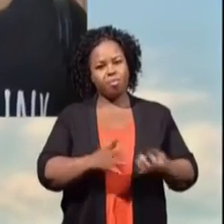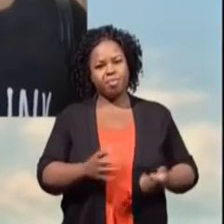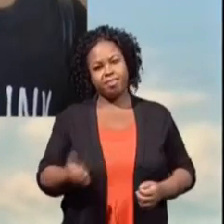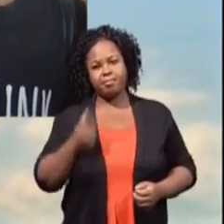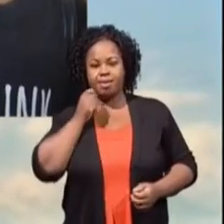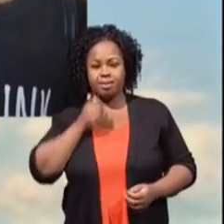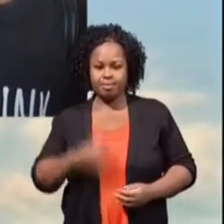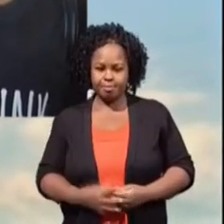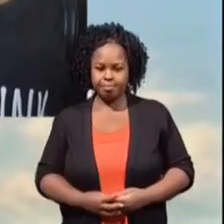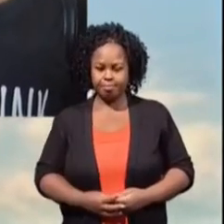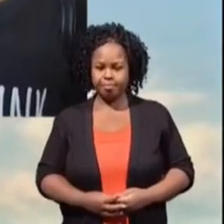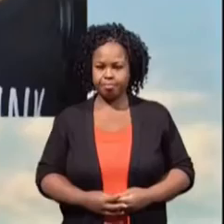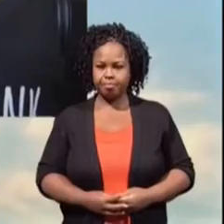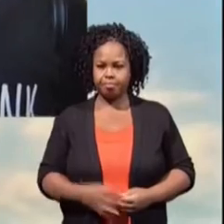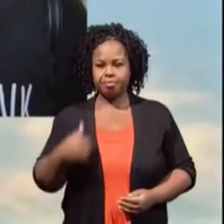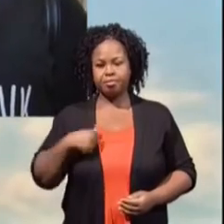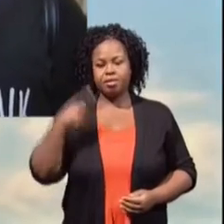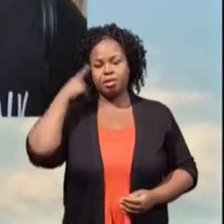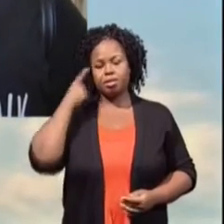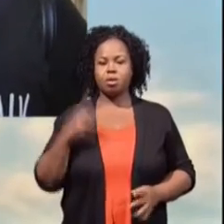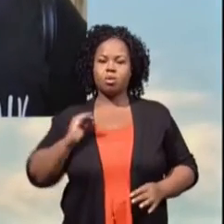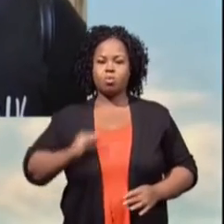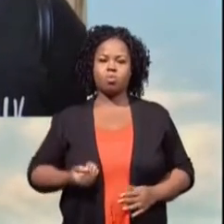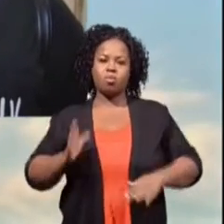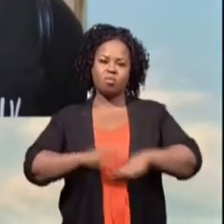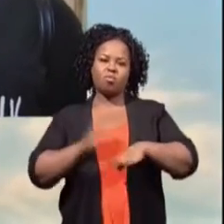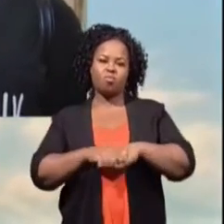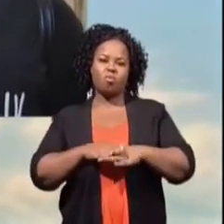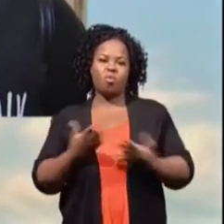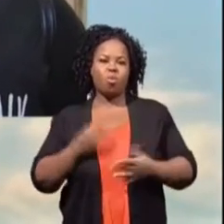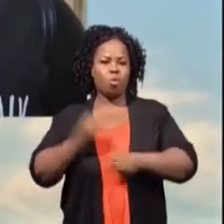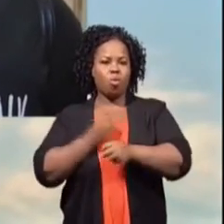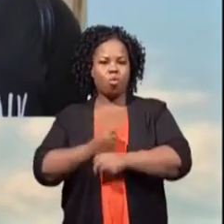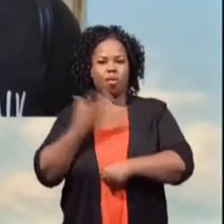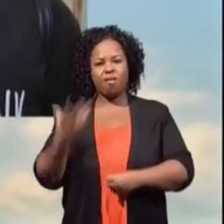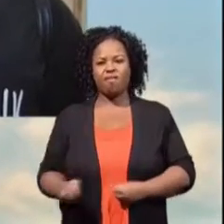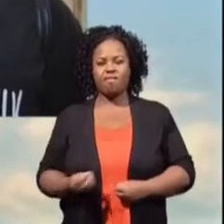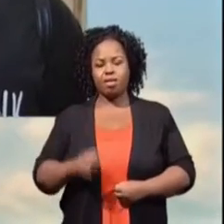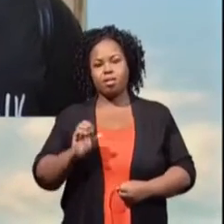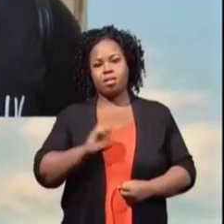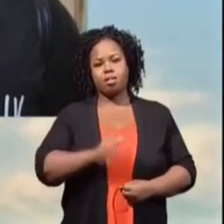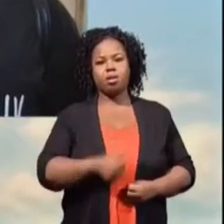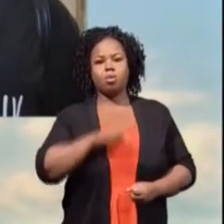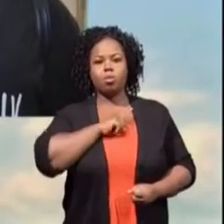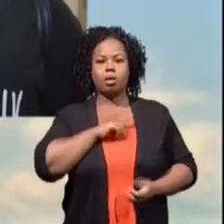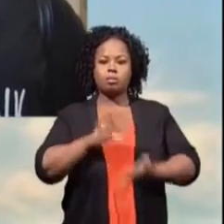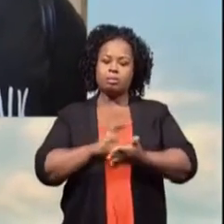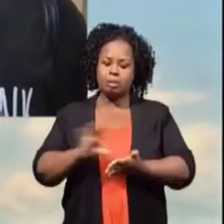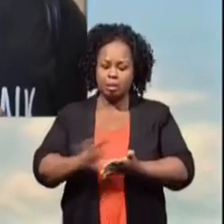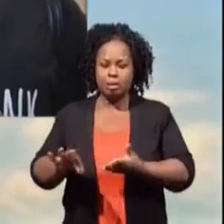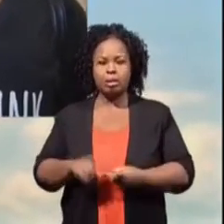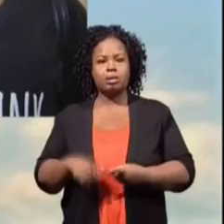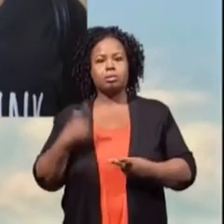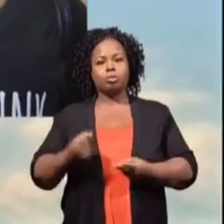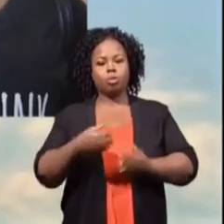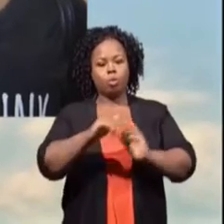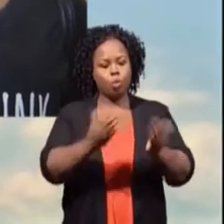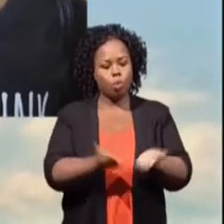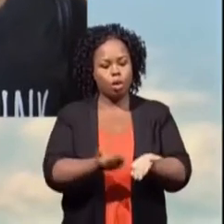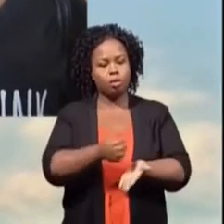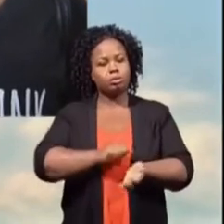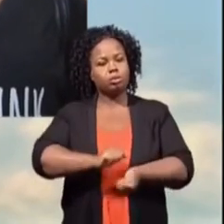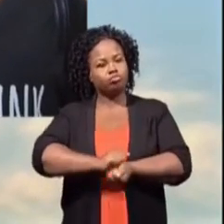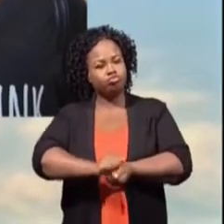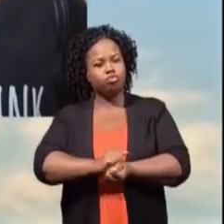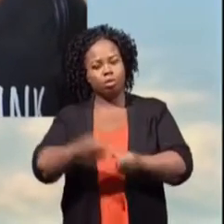weer dan man-mens. Kinana, bomme ba na dishes tenga doctor bontate because they have to clean, they have to cook, they have to